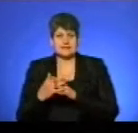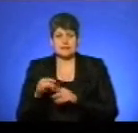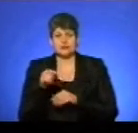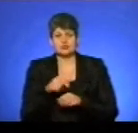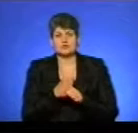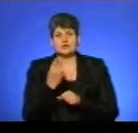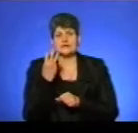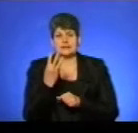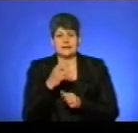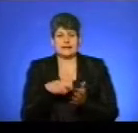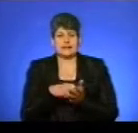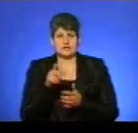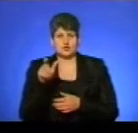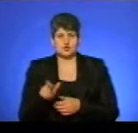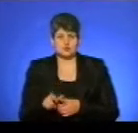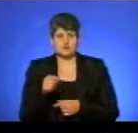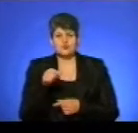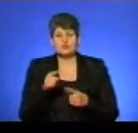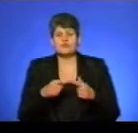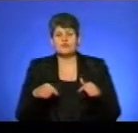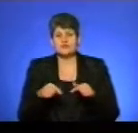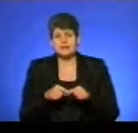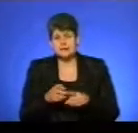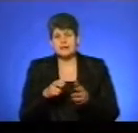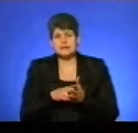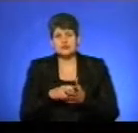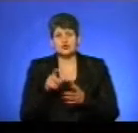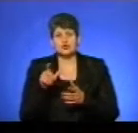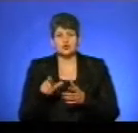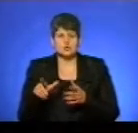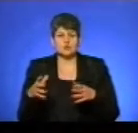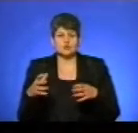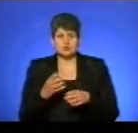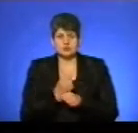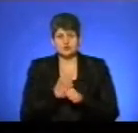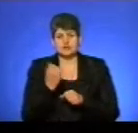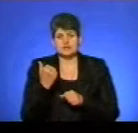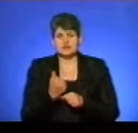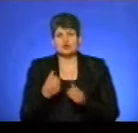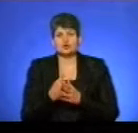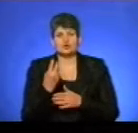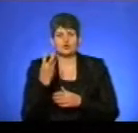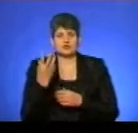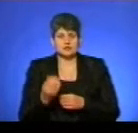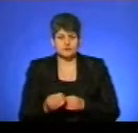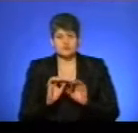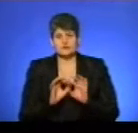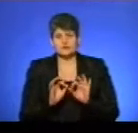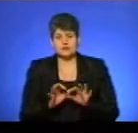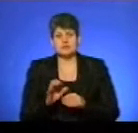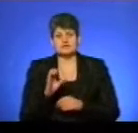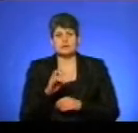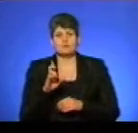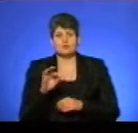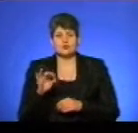працюють 3 листоноші. У цьому відділенні листоношам скоротили робочий тиждень до 3 днів, розповіла листоноша Світлана